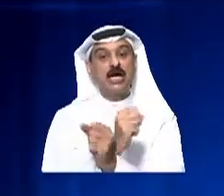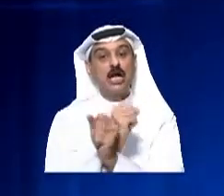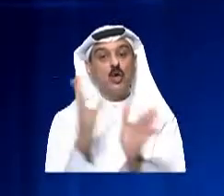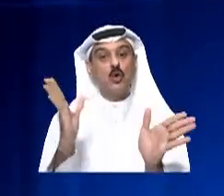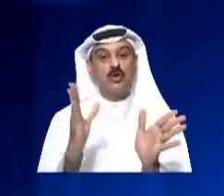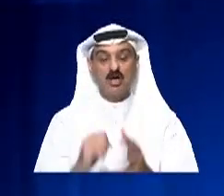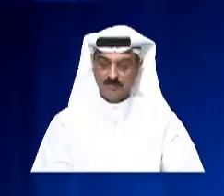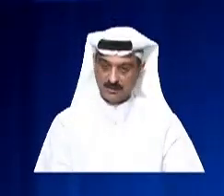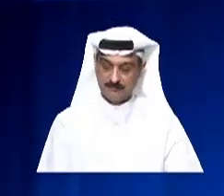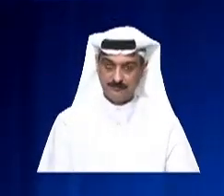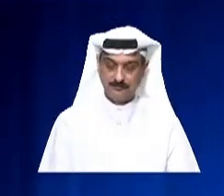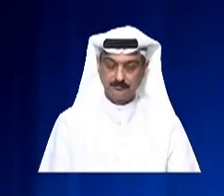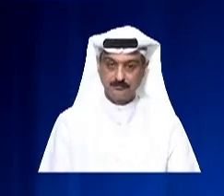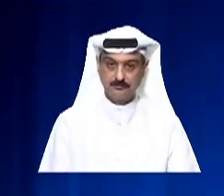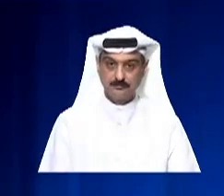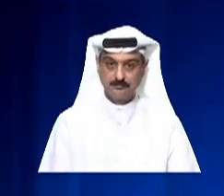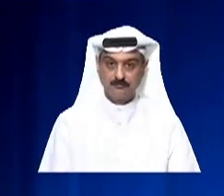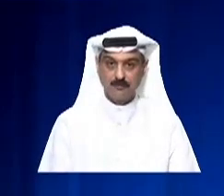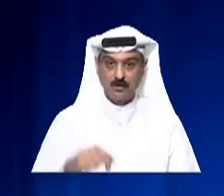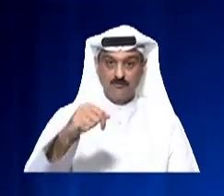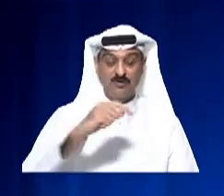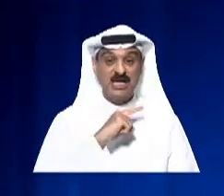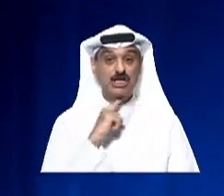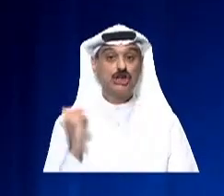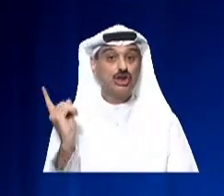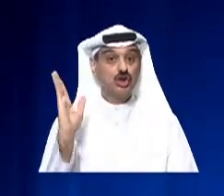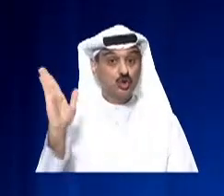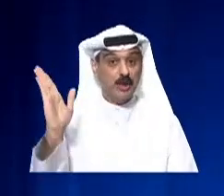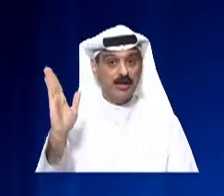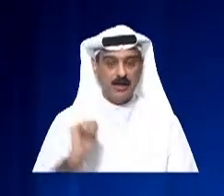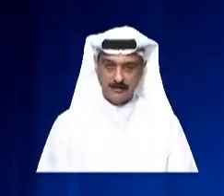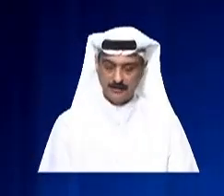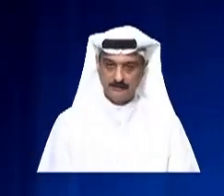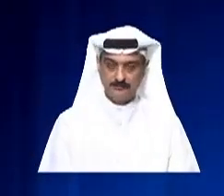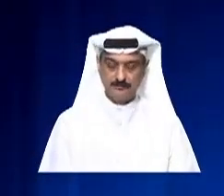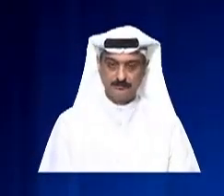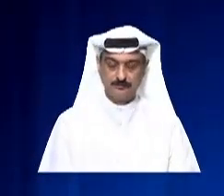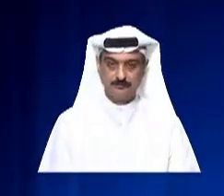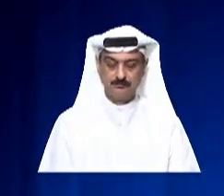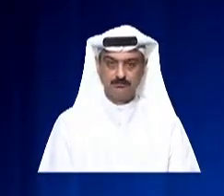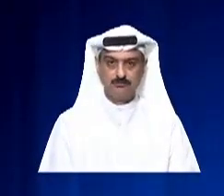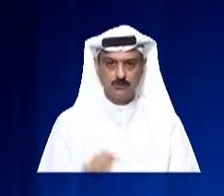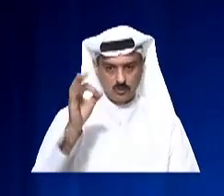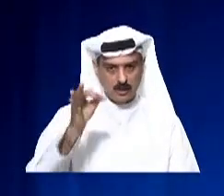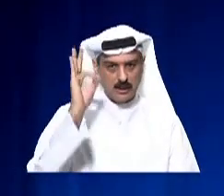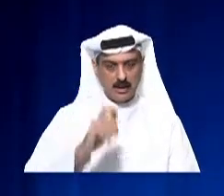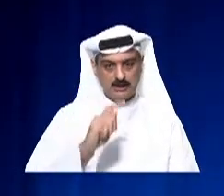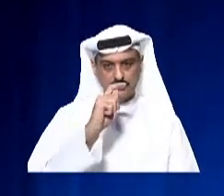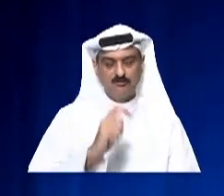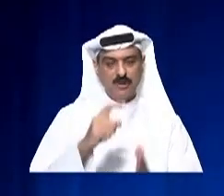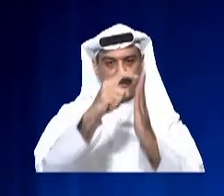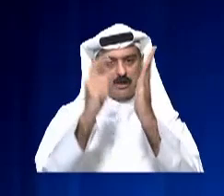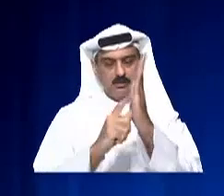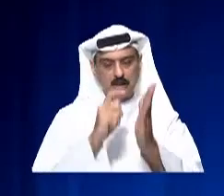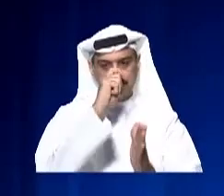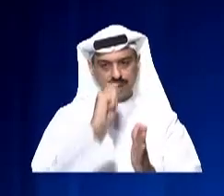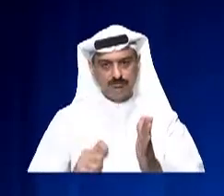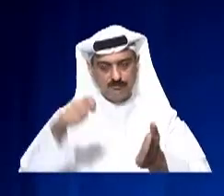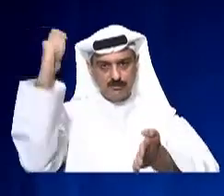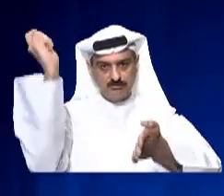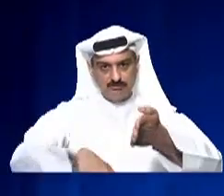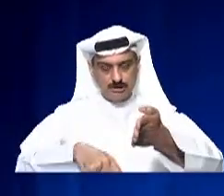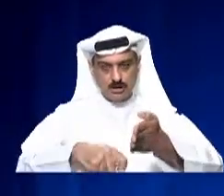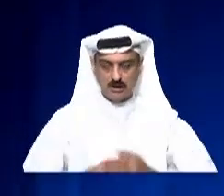متعددة الأغراض المنطقة الحرة في الشويخ سابقا، واتخاذ الإجراءات القانونية اللازمة تجاه